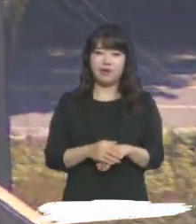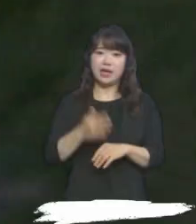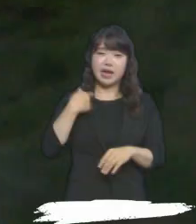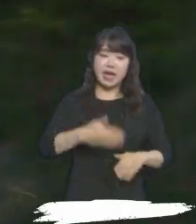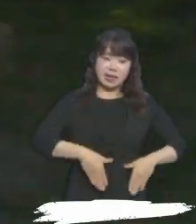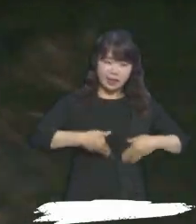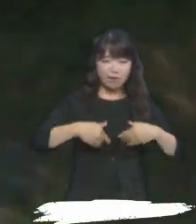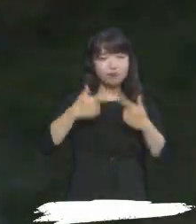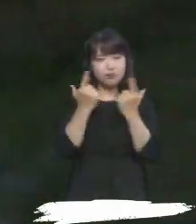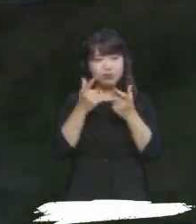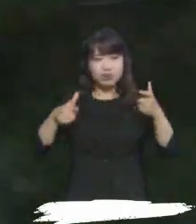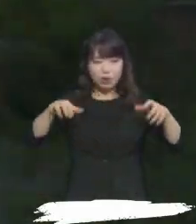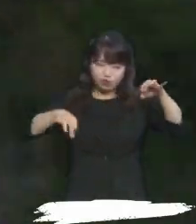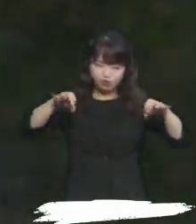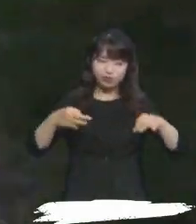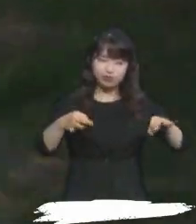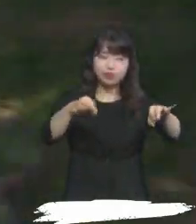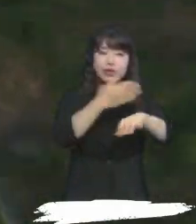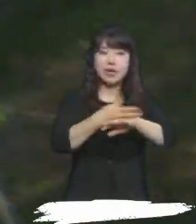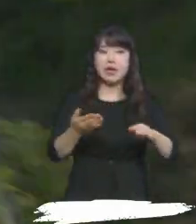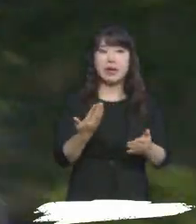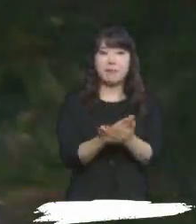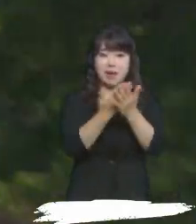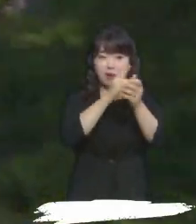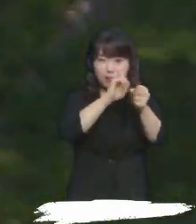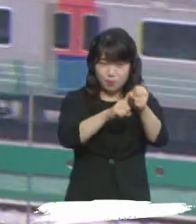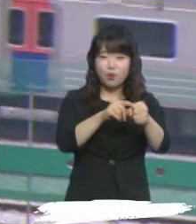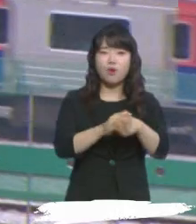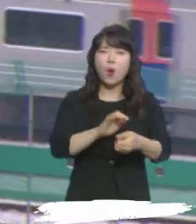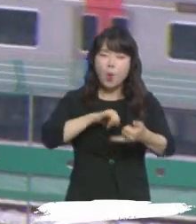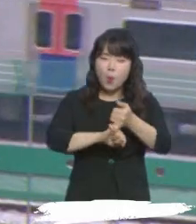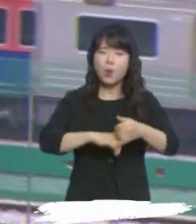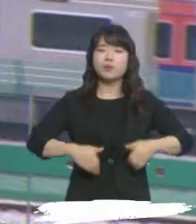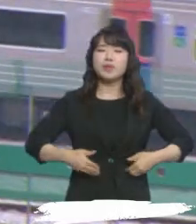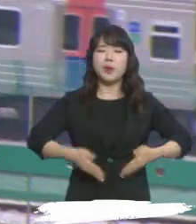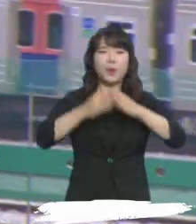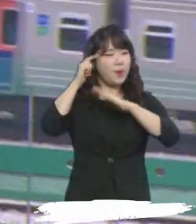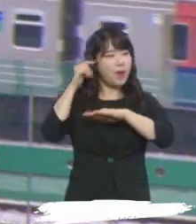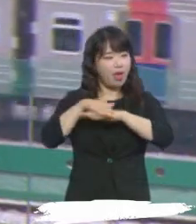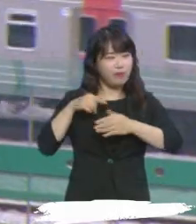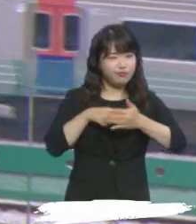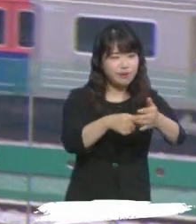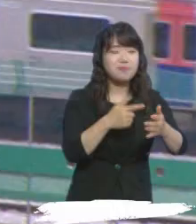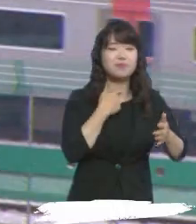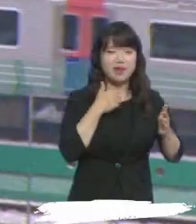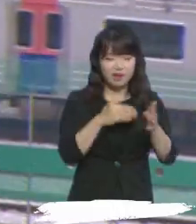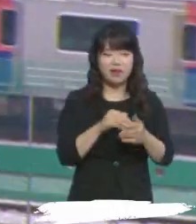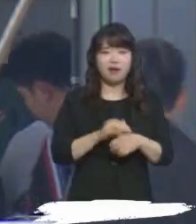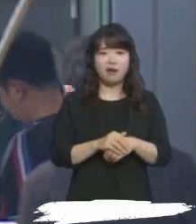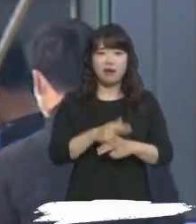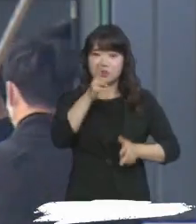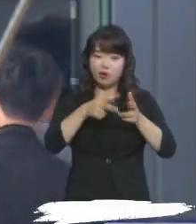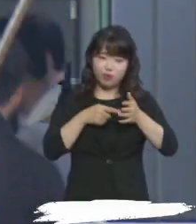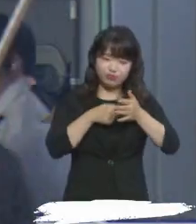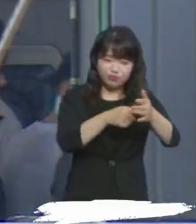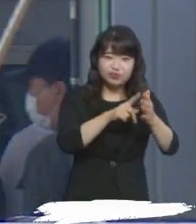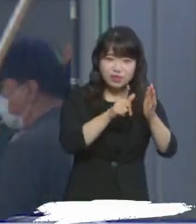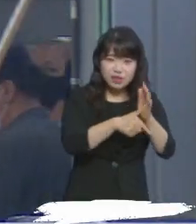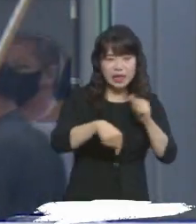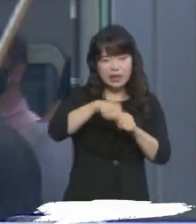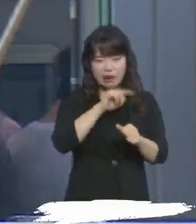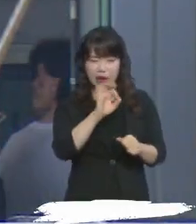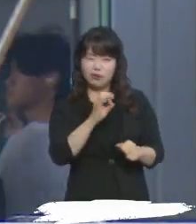강남북 균형발전 측면 등에서 꼭 필요한 노선으로 분류됐습니다. 사업을 추진하는 과정에서